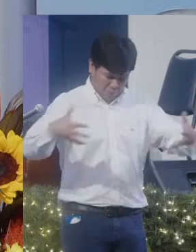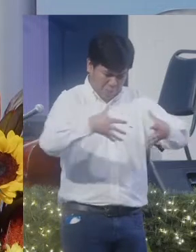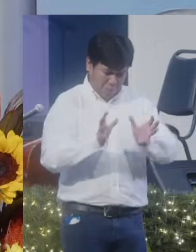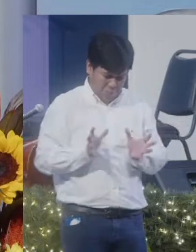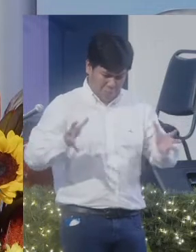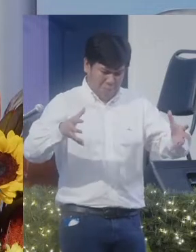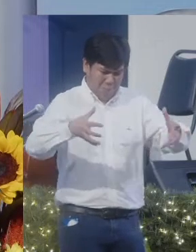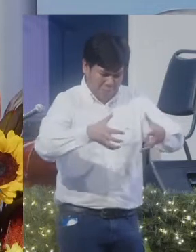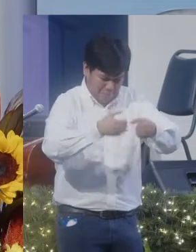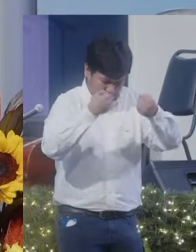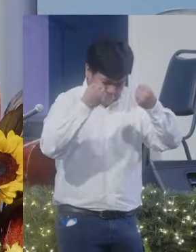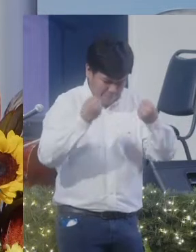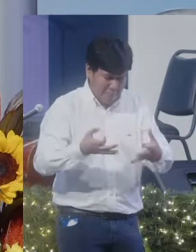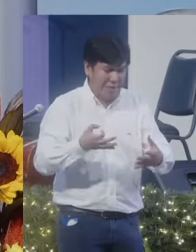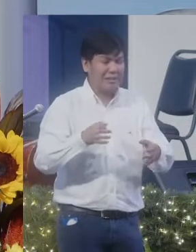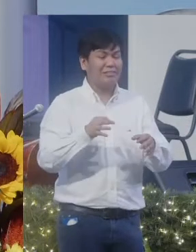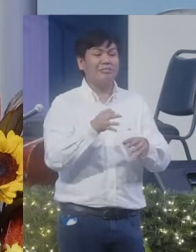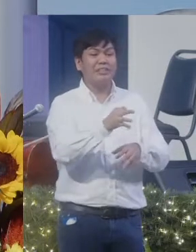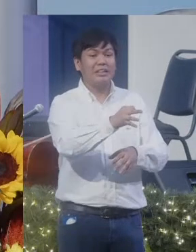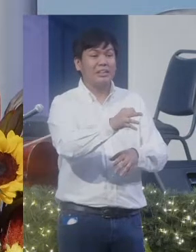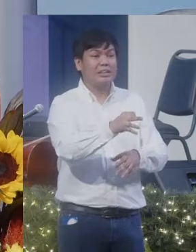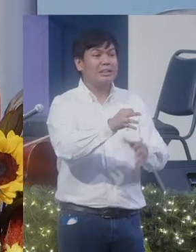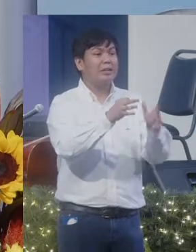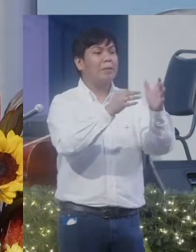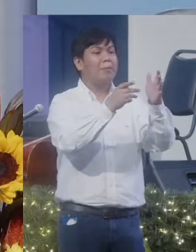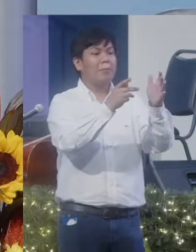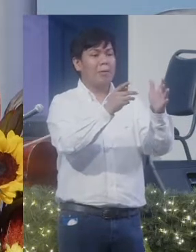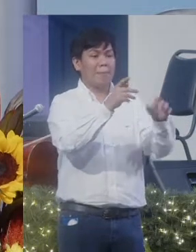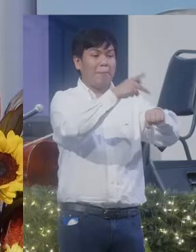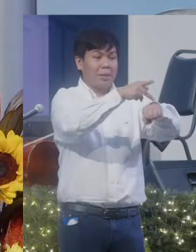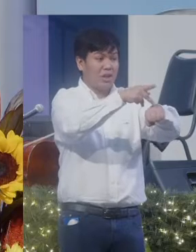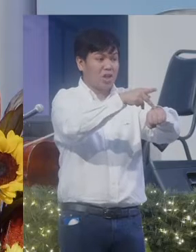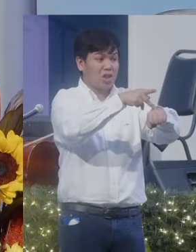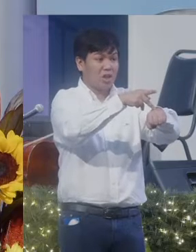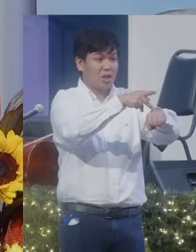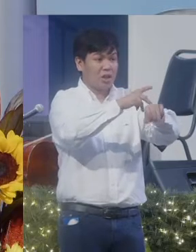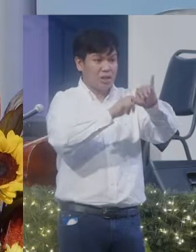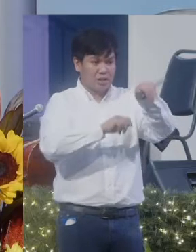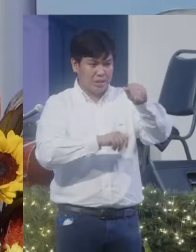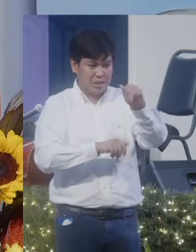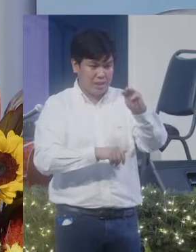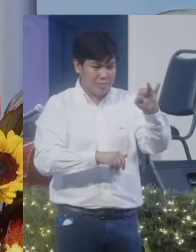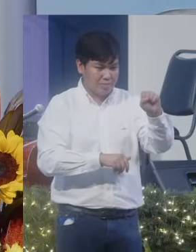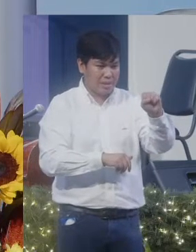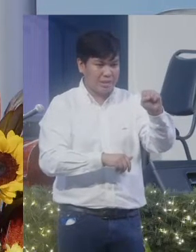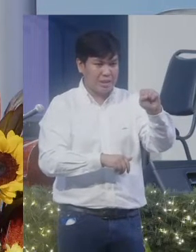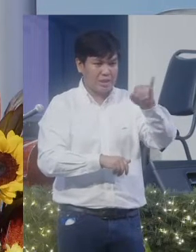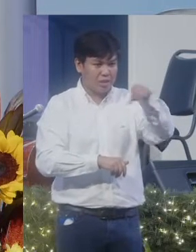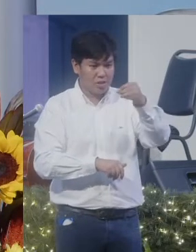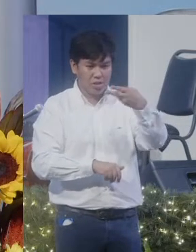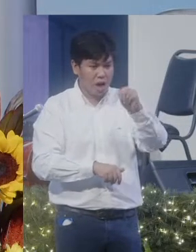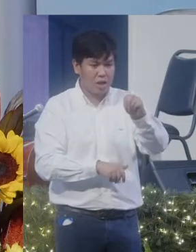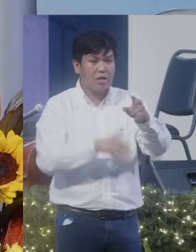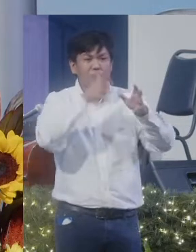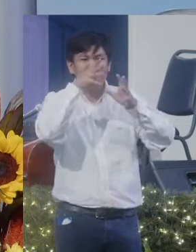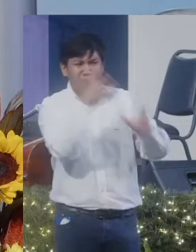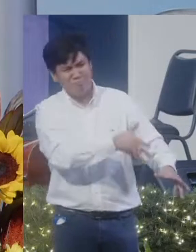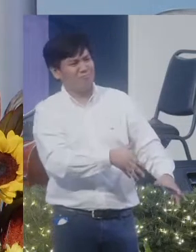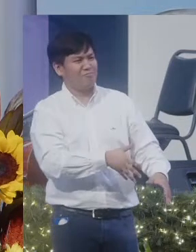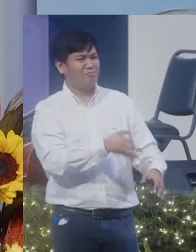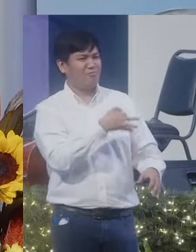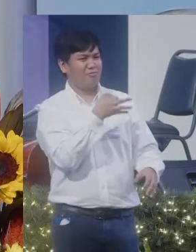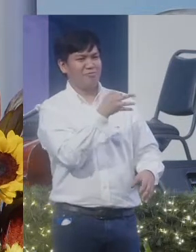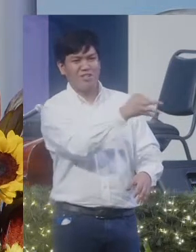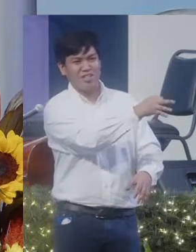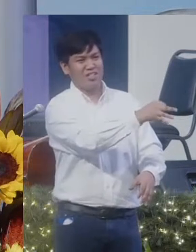palaging supernatural, mga kapatid. Supernatural na mirakulo na mula sa kanyang walang katulad na